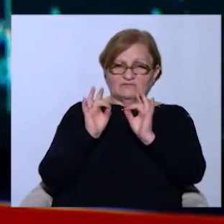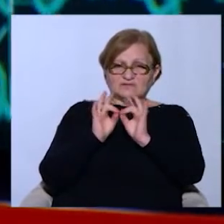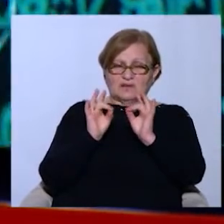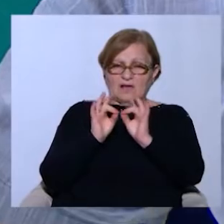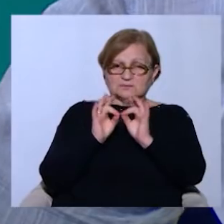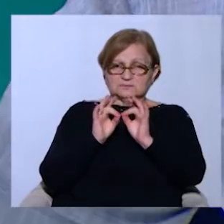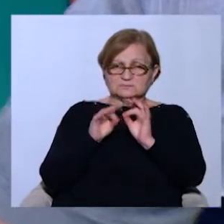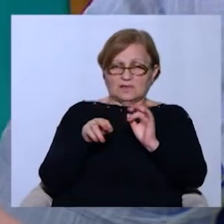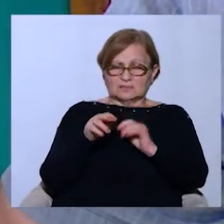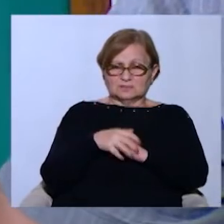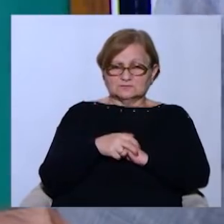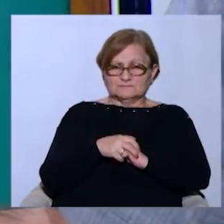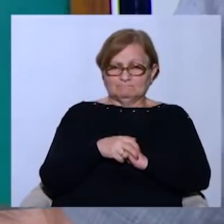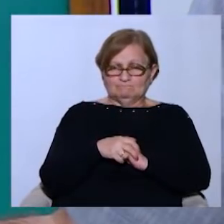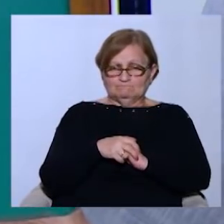ლარად.